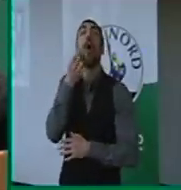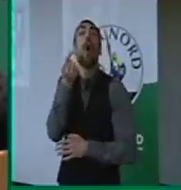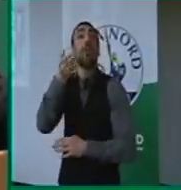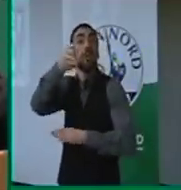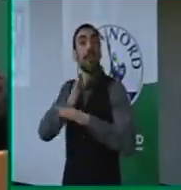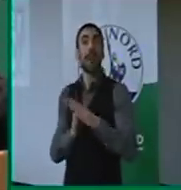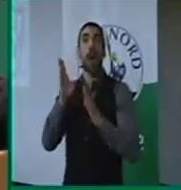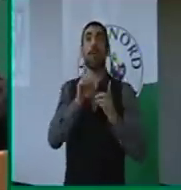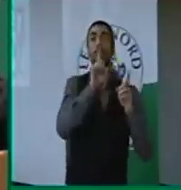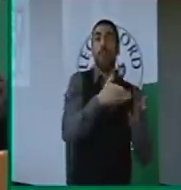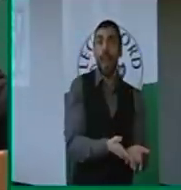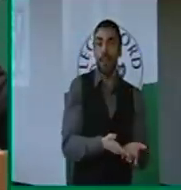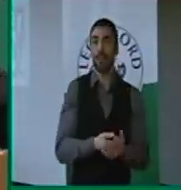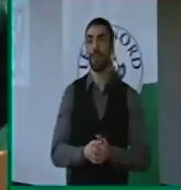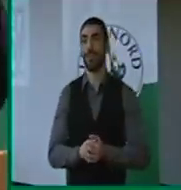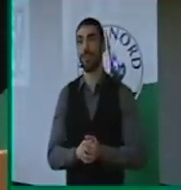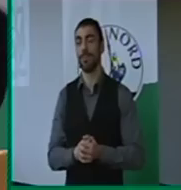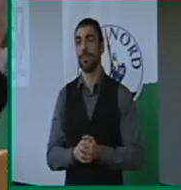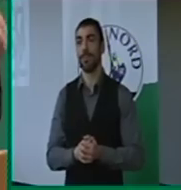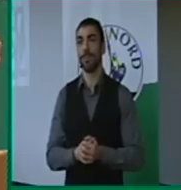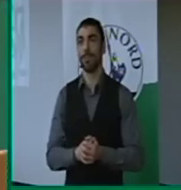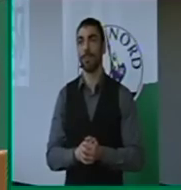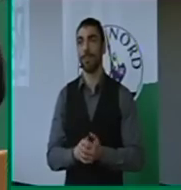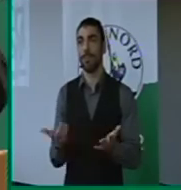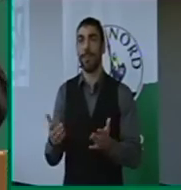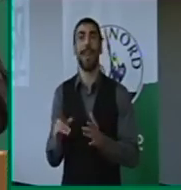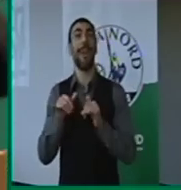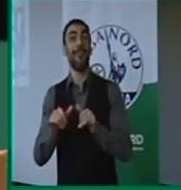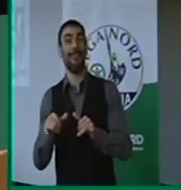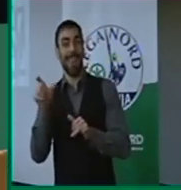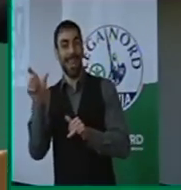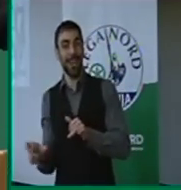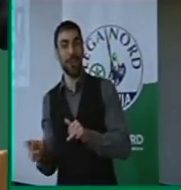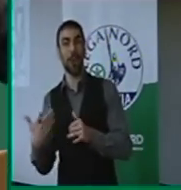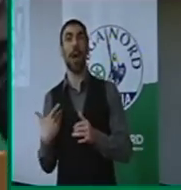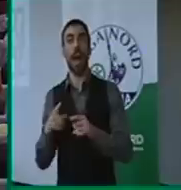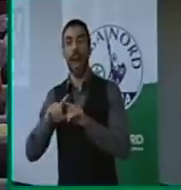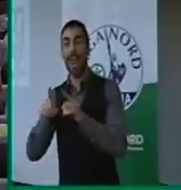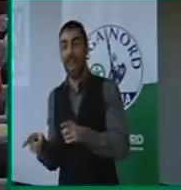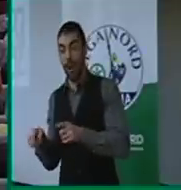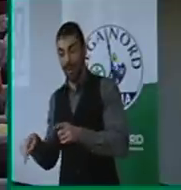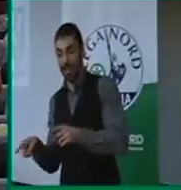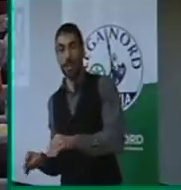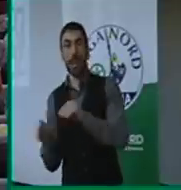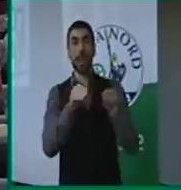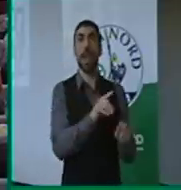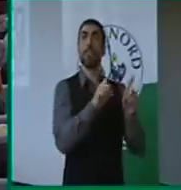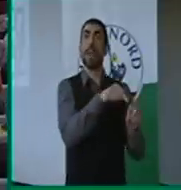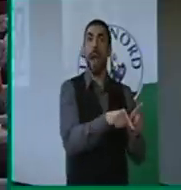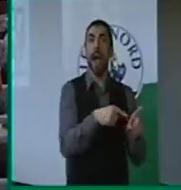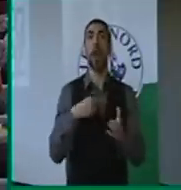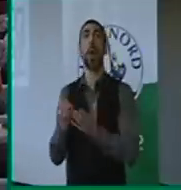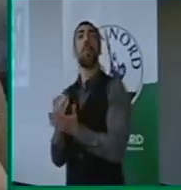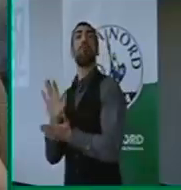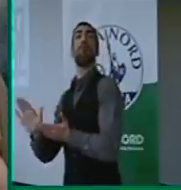metà rispetto qua a Milano Allora il Veneto Che cosa fa Comincia a mettere dei negozi a Milano dove vende i suoi